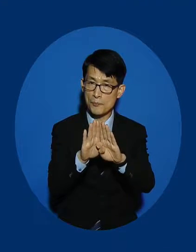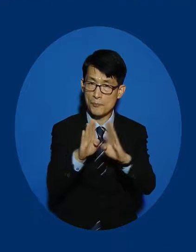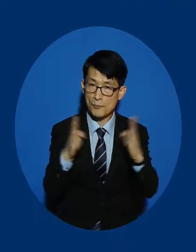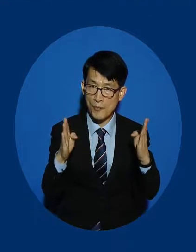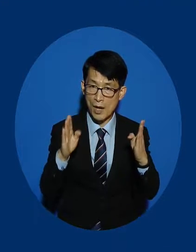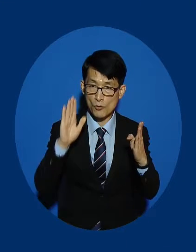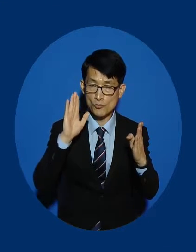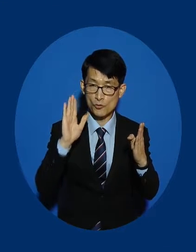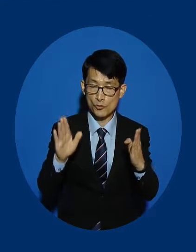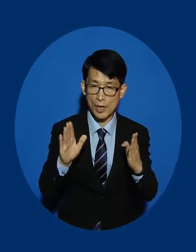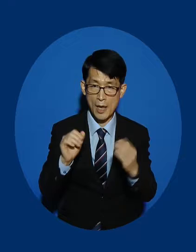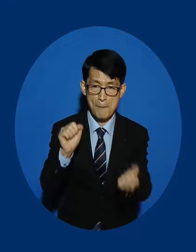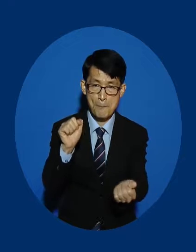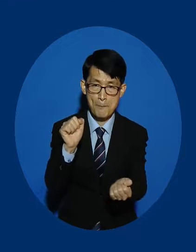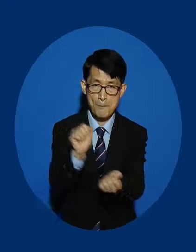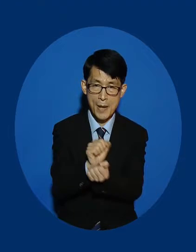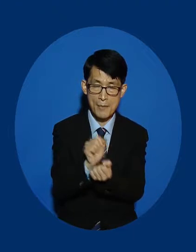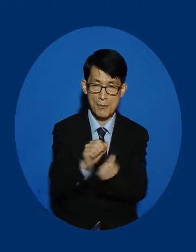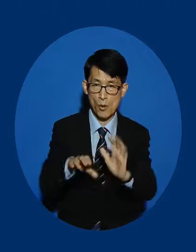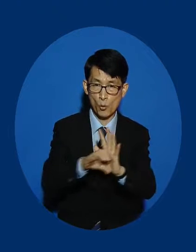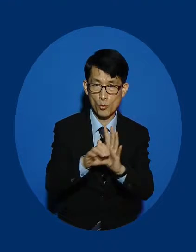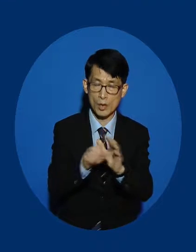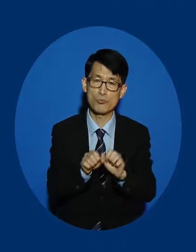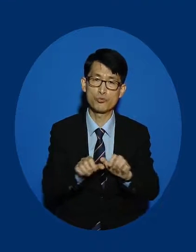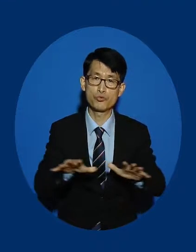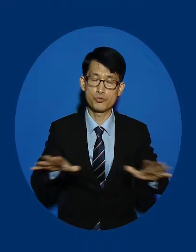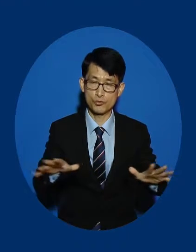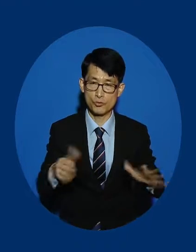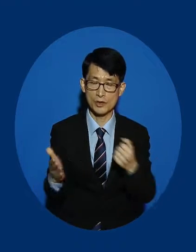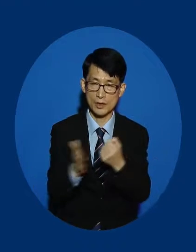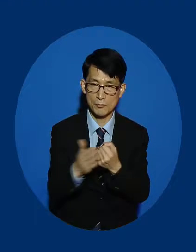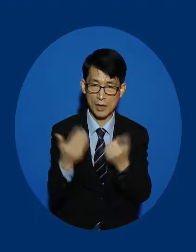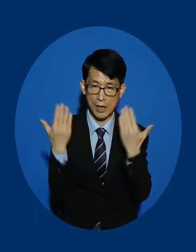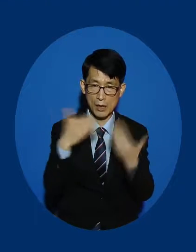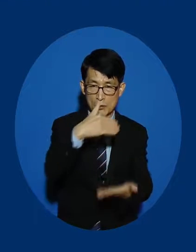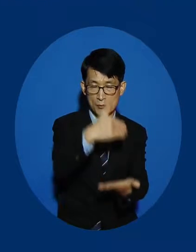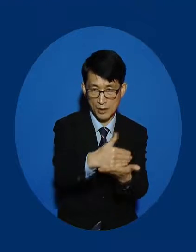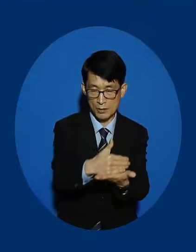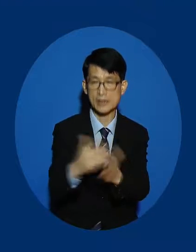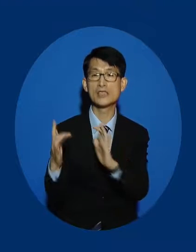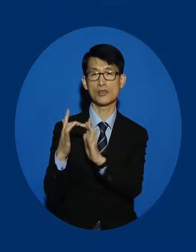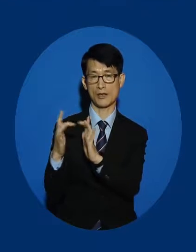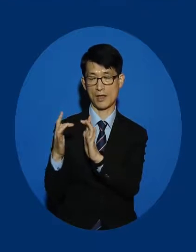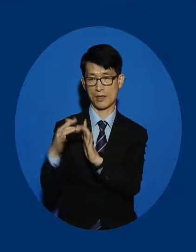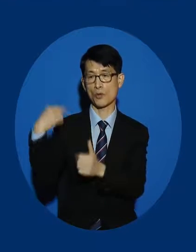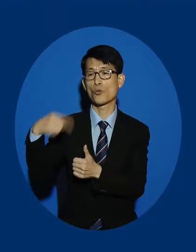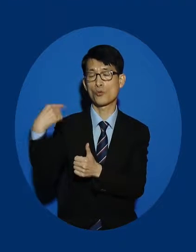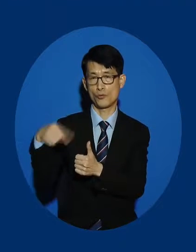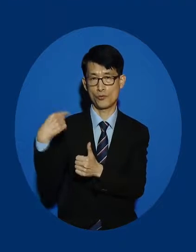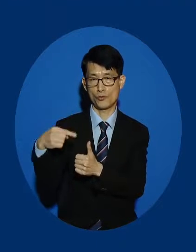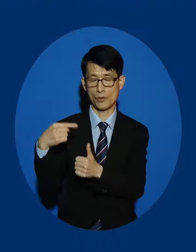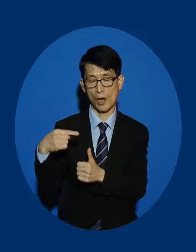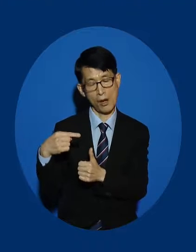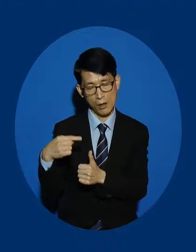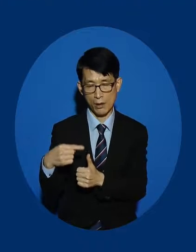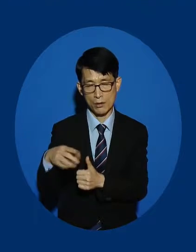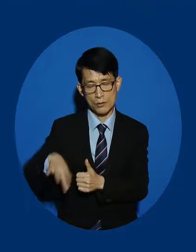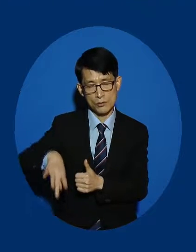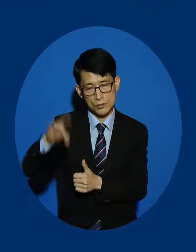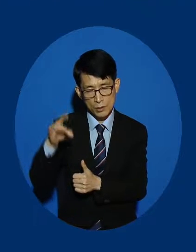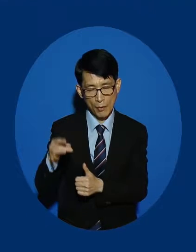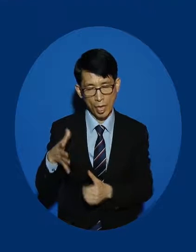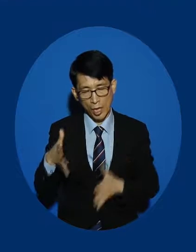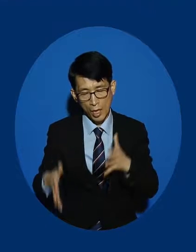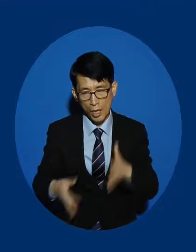확진자가 늘면서 온라인으로 급히 전환을 했잖아요. 초기엔 준비가 안 돼서 굉장히 많은 어려움을 겪었습니다.